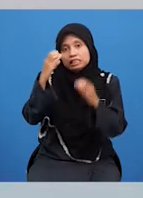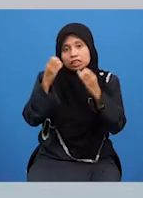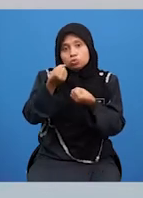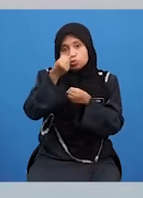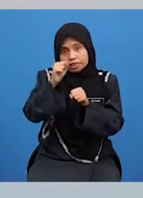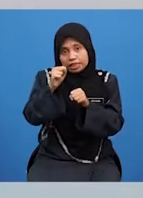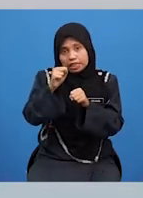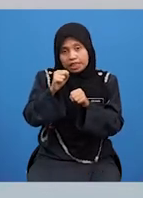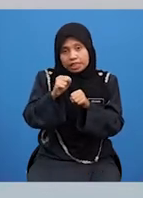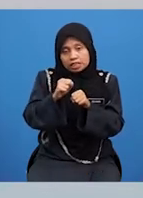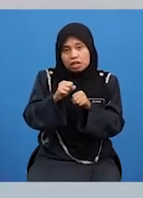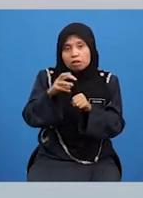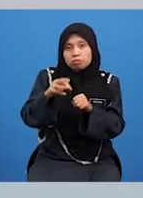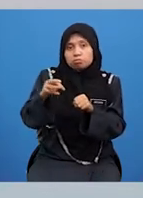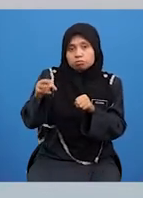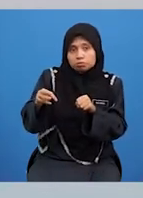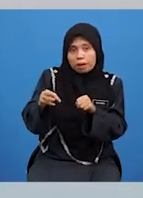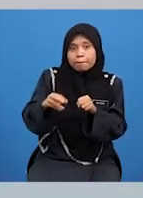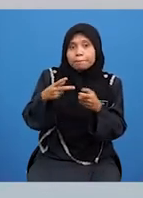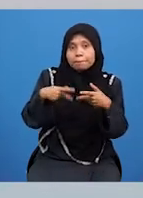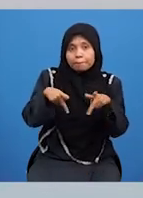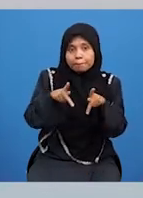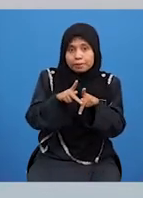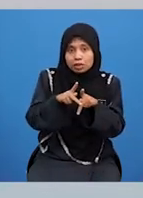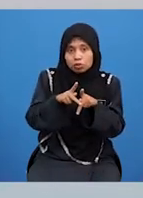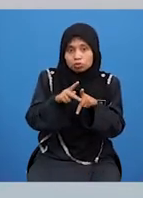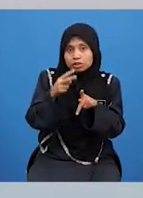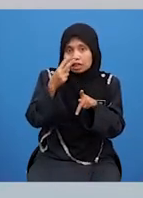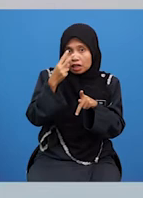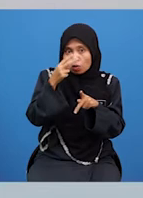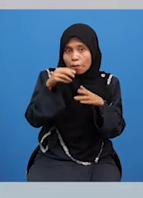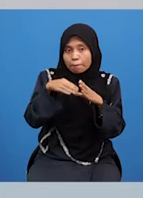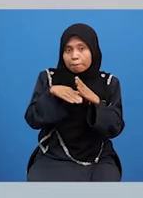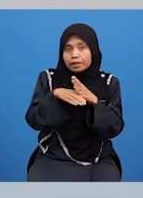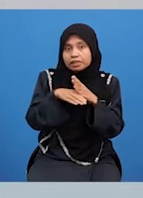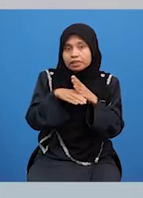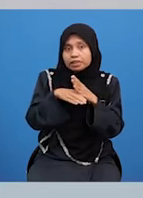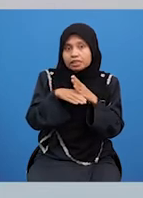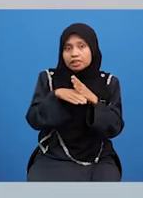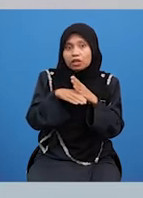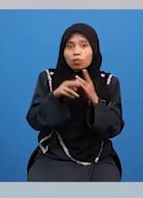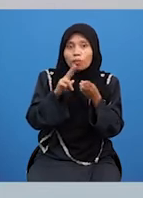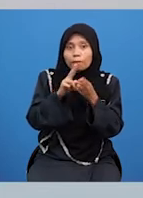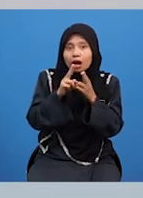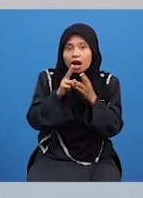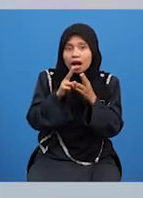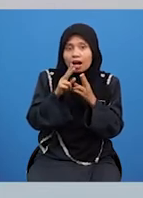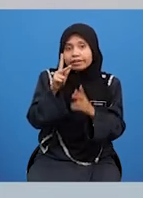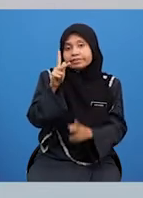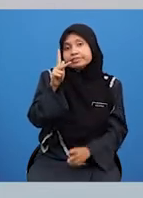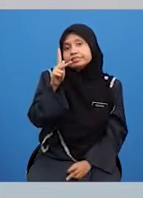yang pertama sekali perlu peka pada gubahan komposisi yang dilihat pada setting yang diberi. Maksud komposisi ini